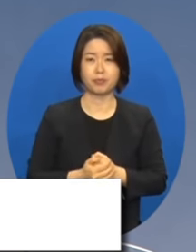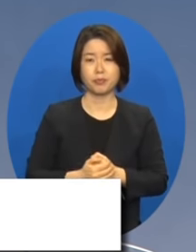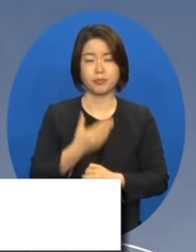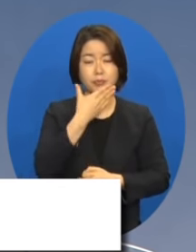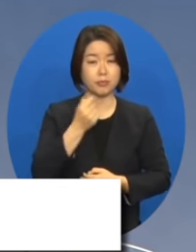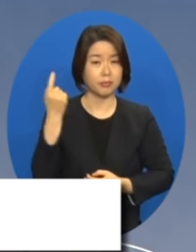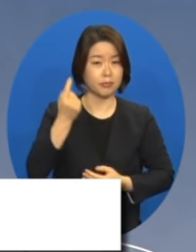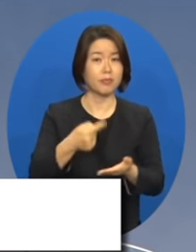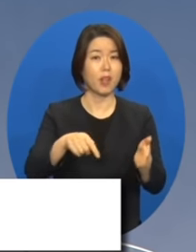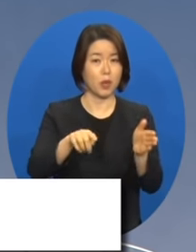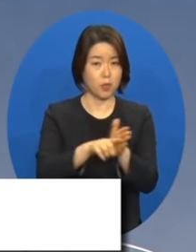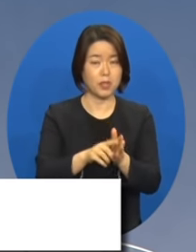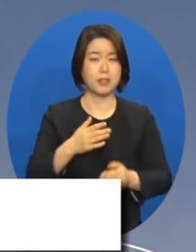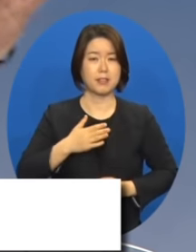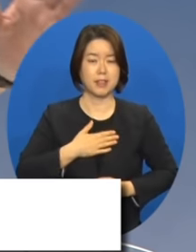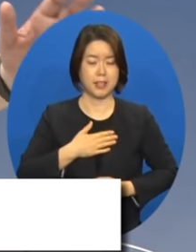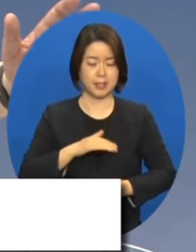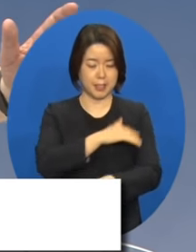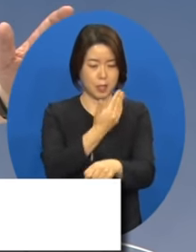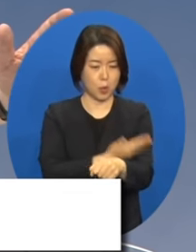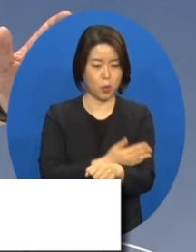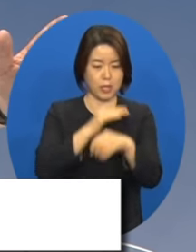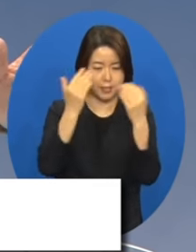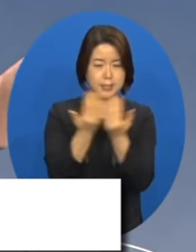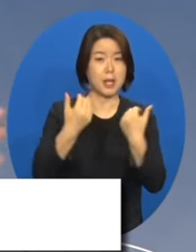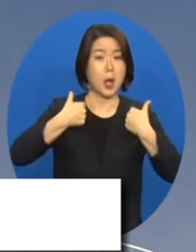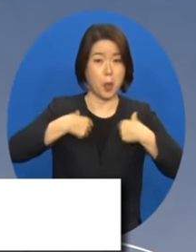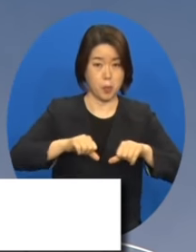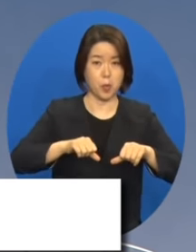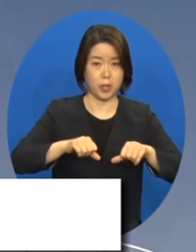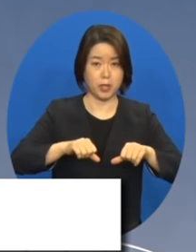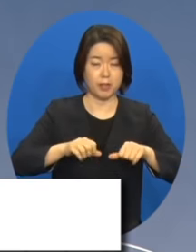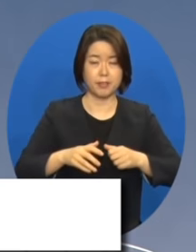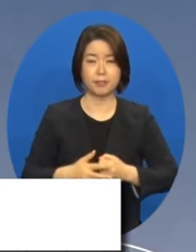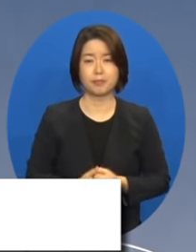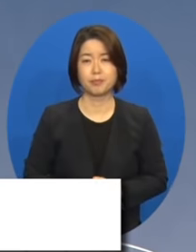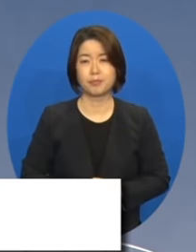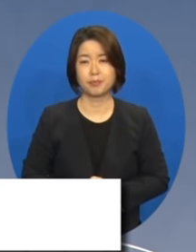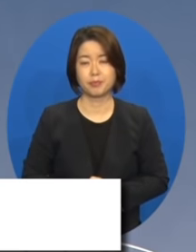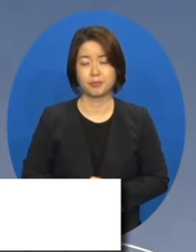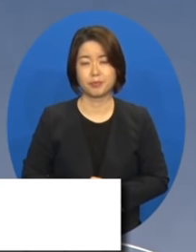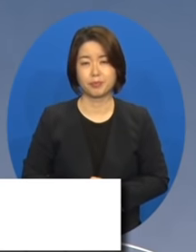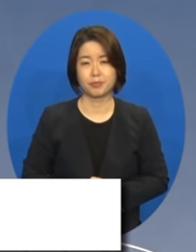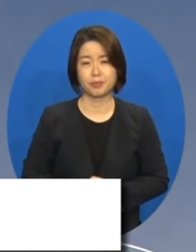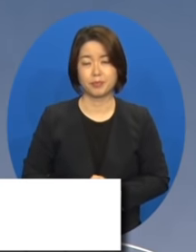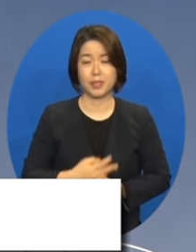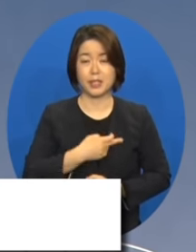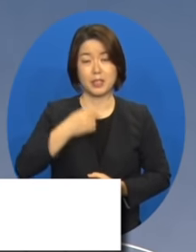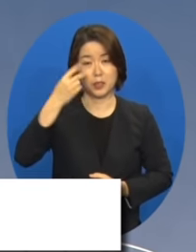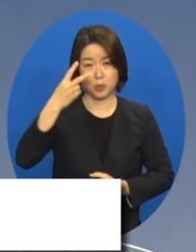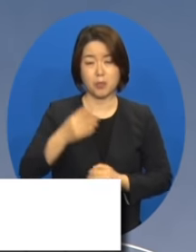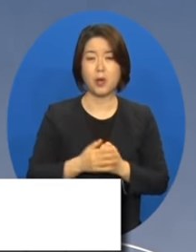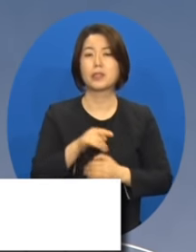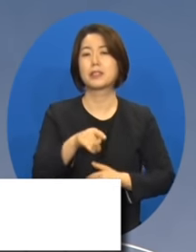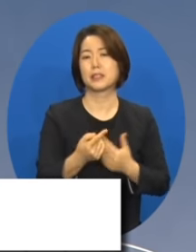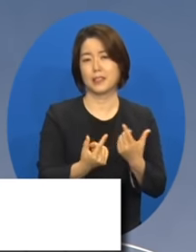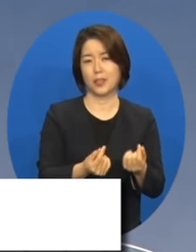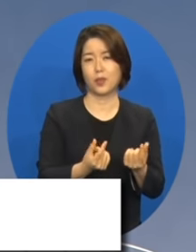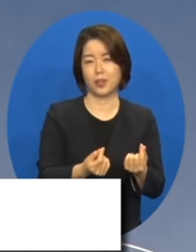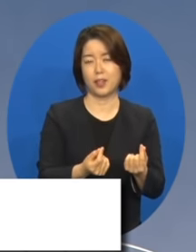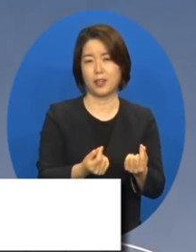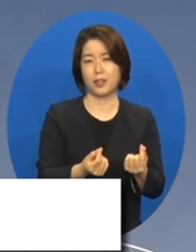복음을 위해서 내가 내 권리를 다 포기했다 고 하는 사실 사도 바울은 그렇게